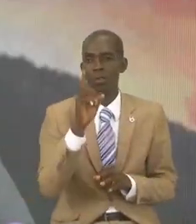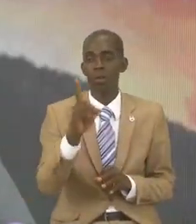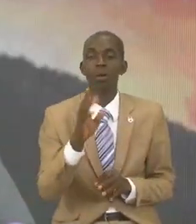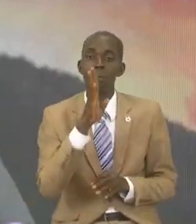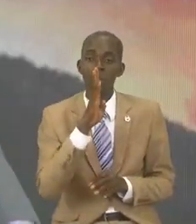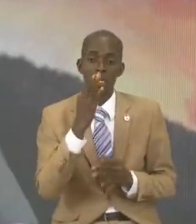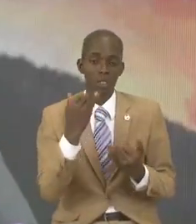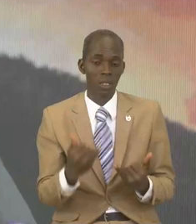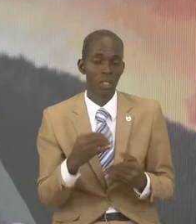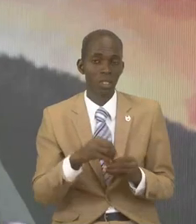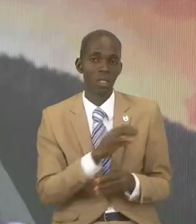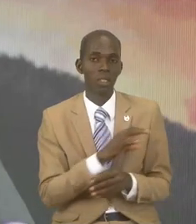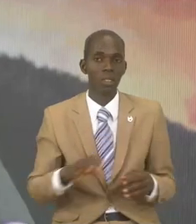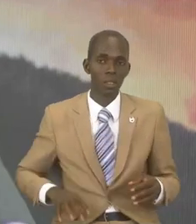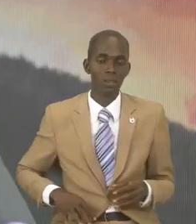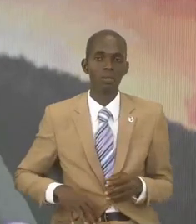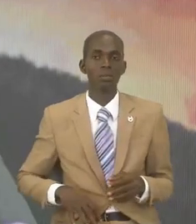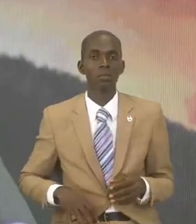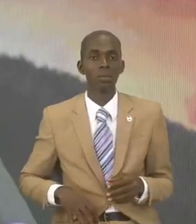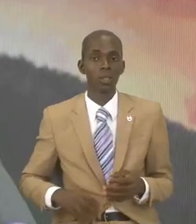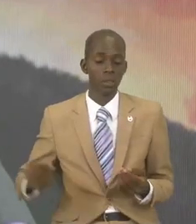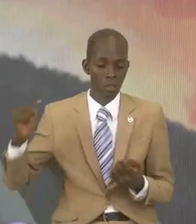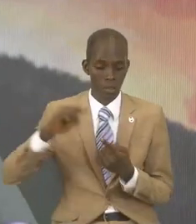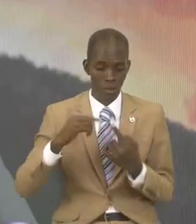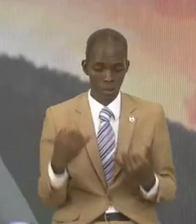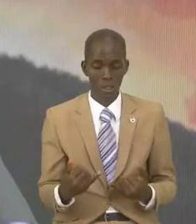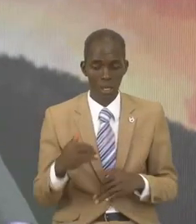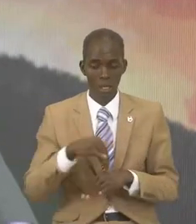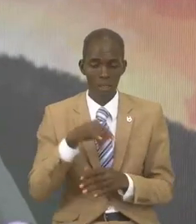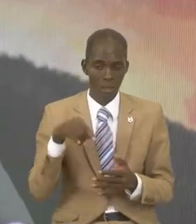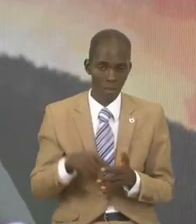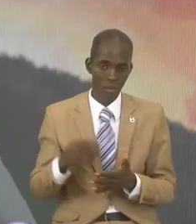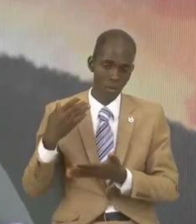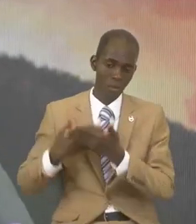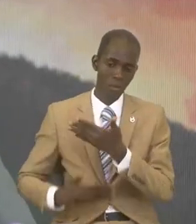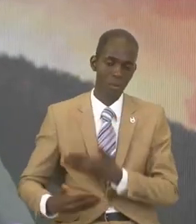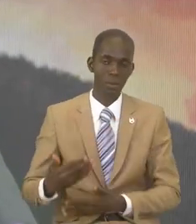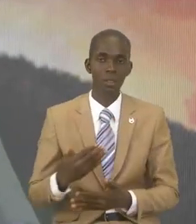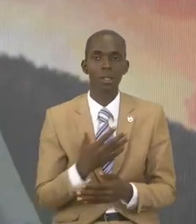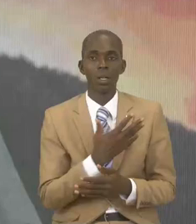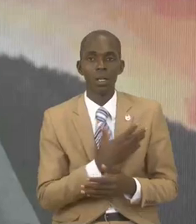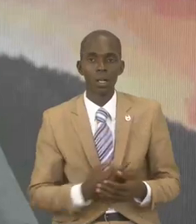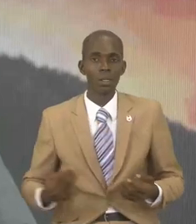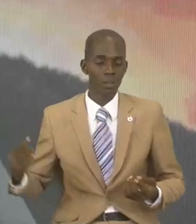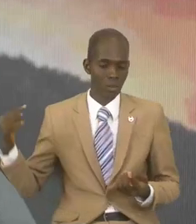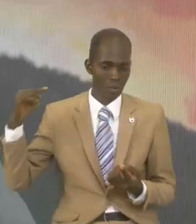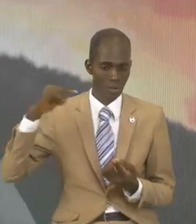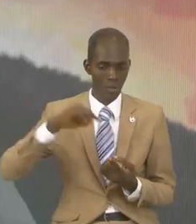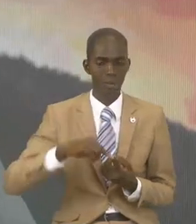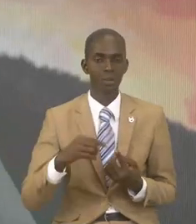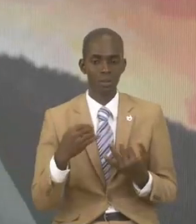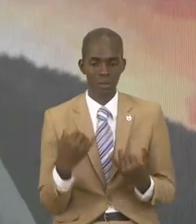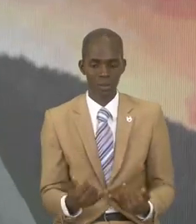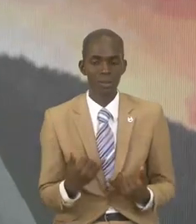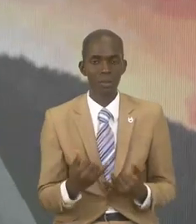si quelqu'un est en Christ, à ce jour, à cette heure présente, une expérience